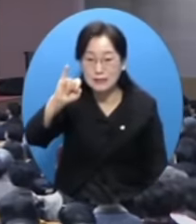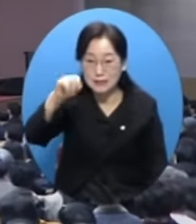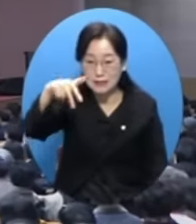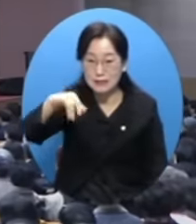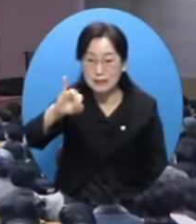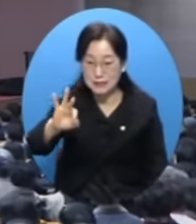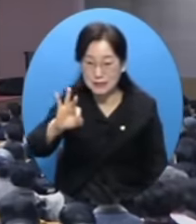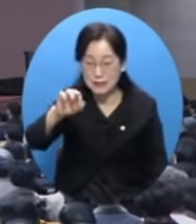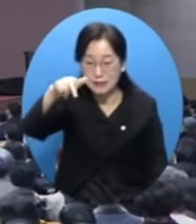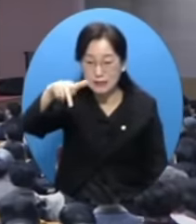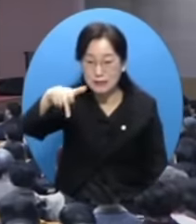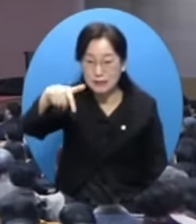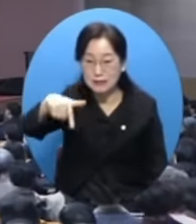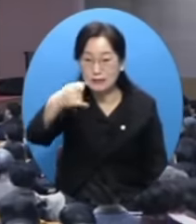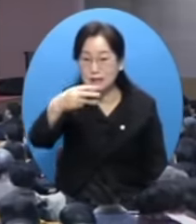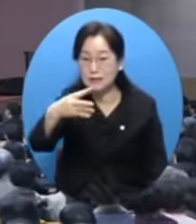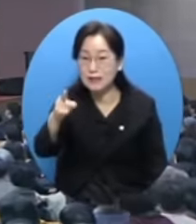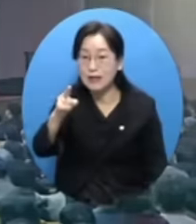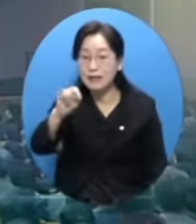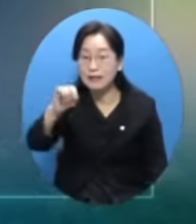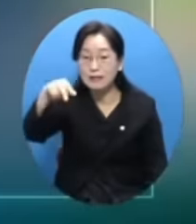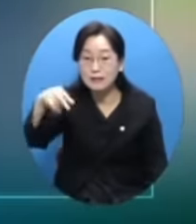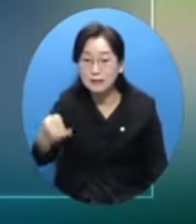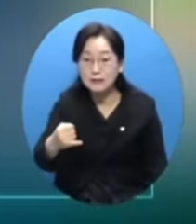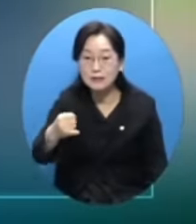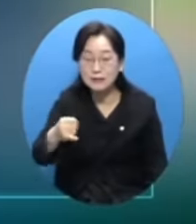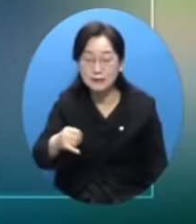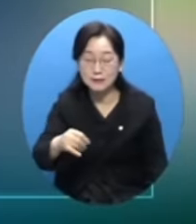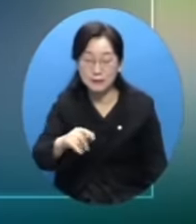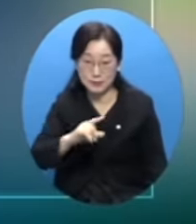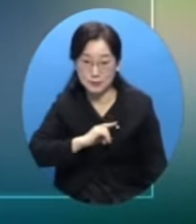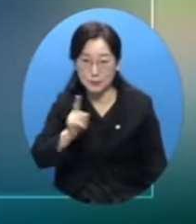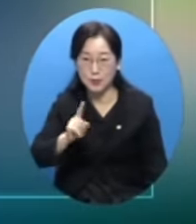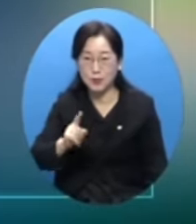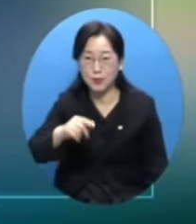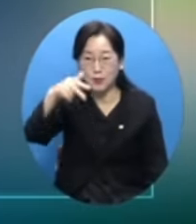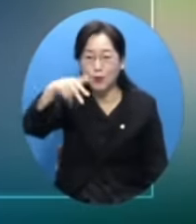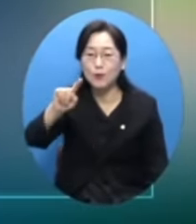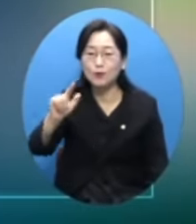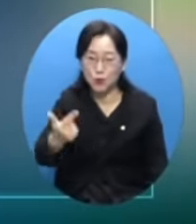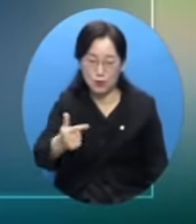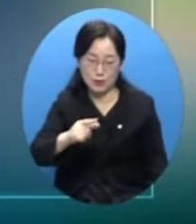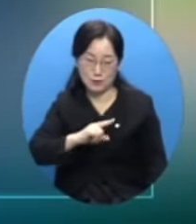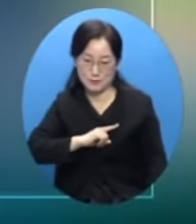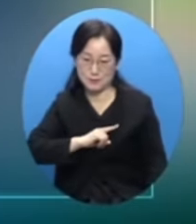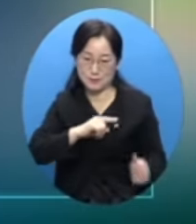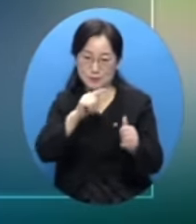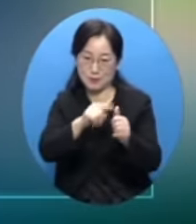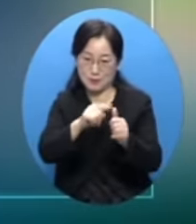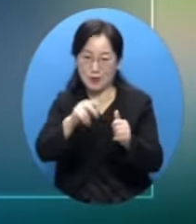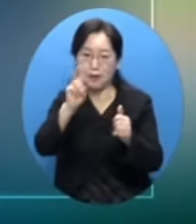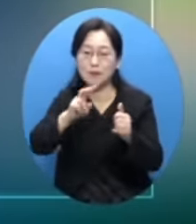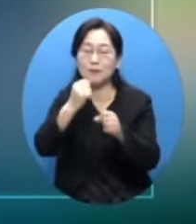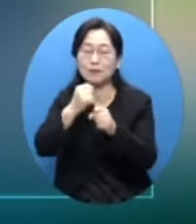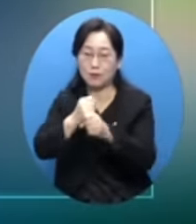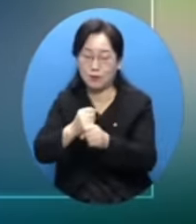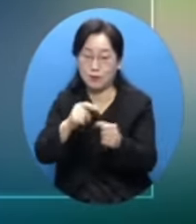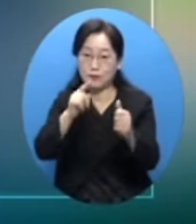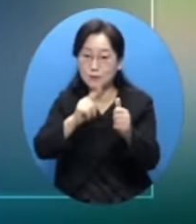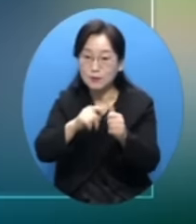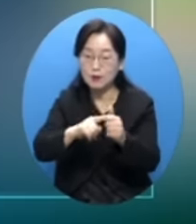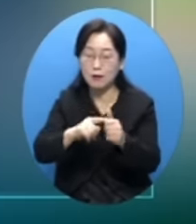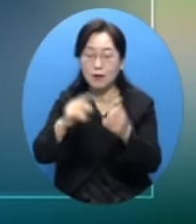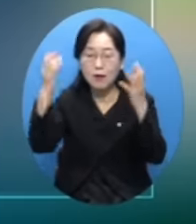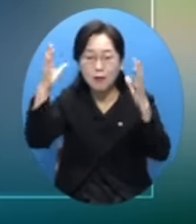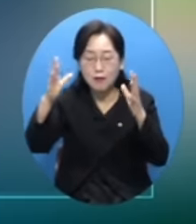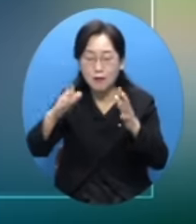그레이스는 노예 선장이었다가 목사가 된 존 뉴튼이라고 하는 분이 지은 찬송입니다. 어린 시절 신실한 기독교인이었던